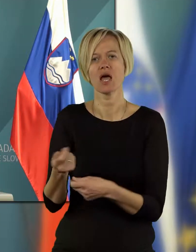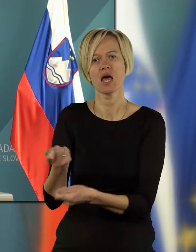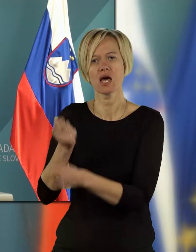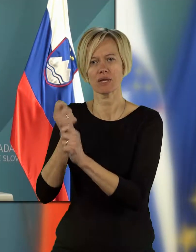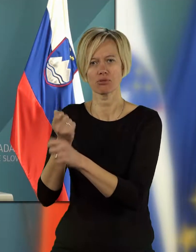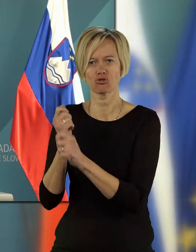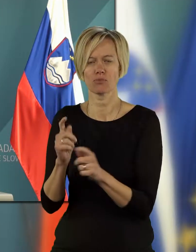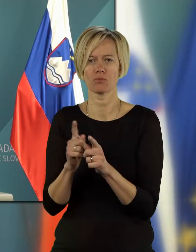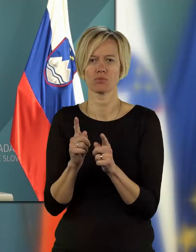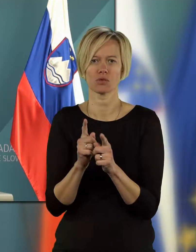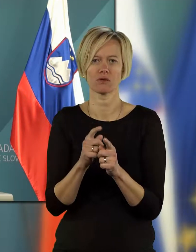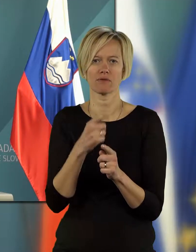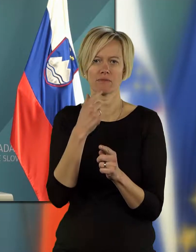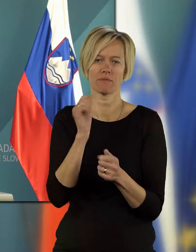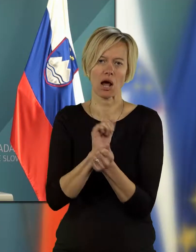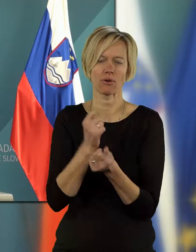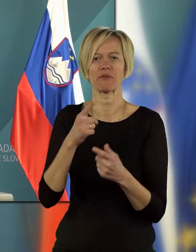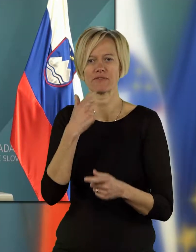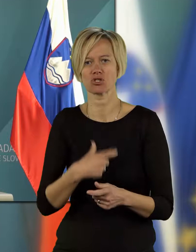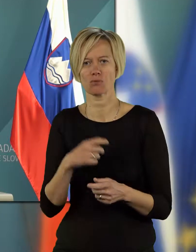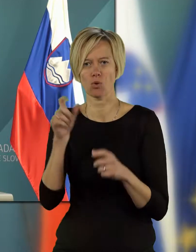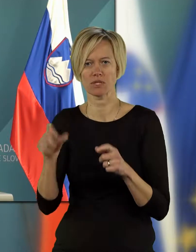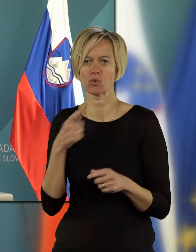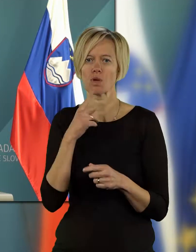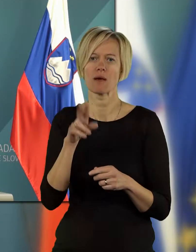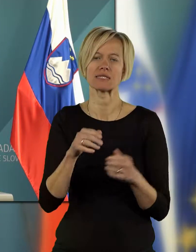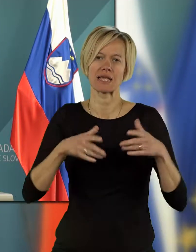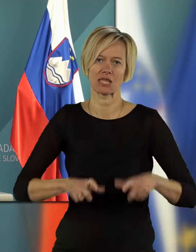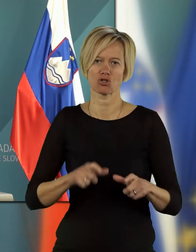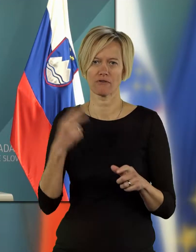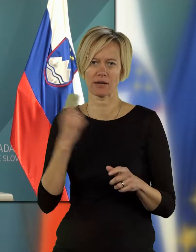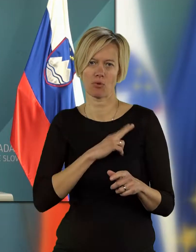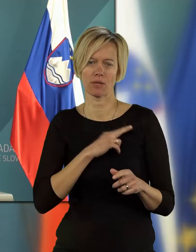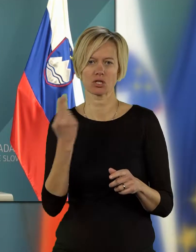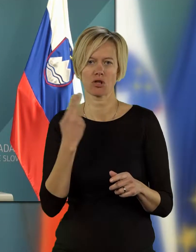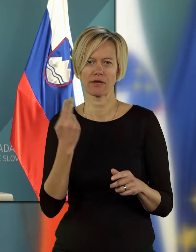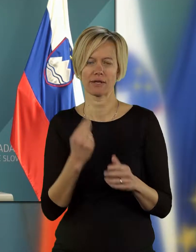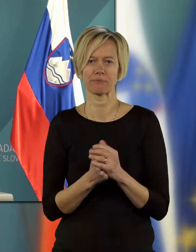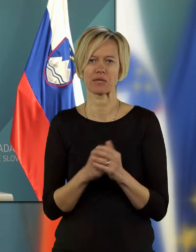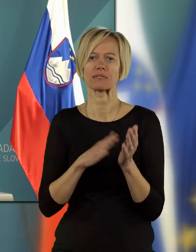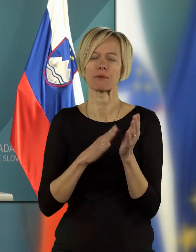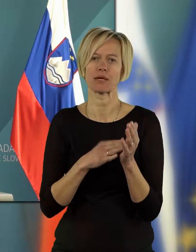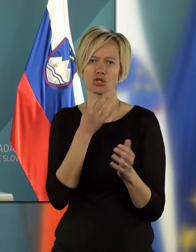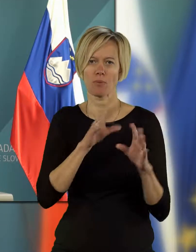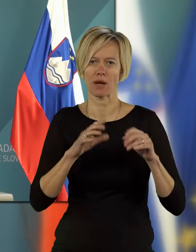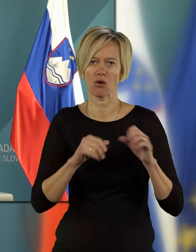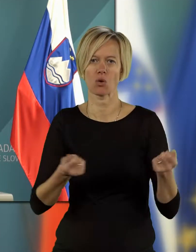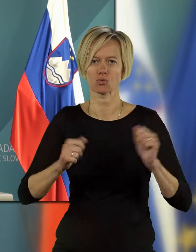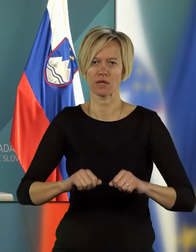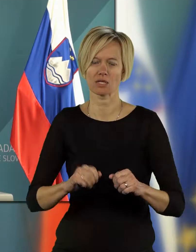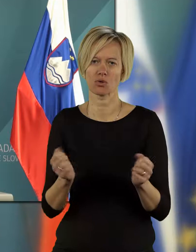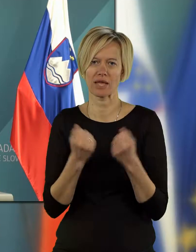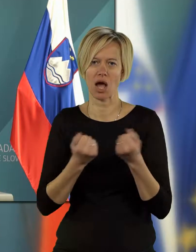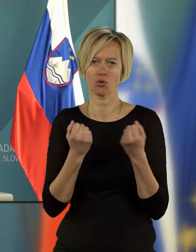ribičem, tako fizičnim kot tudi pravnim osebam, ki imajo sedež v Republiki Sloveniji, za primer, ko upravljajo